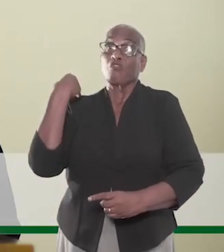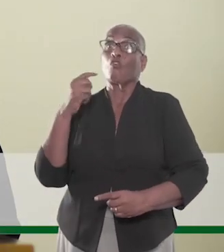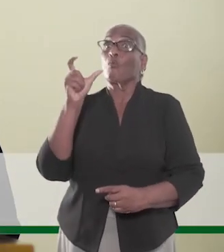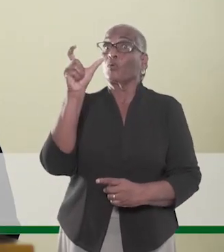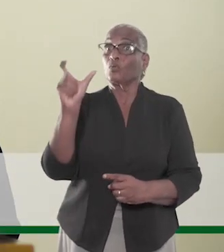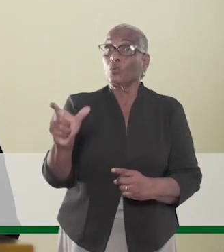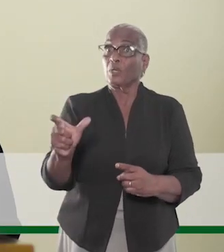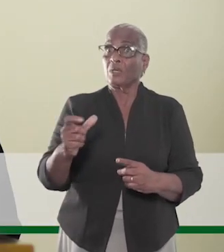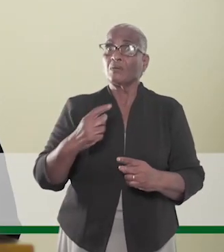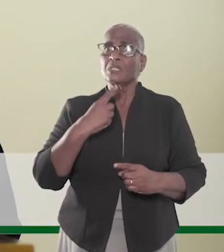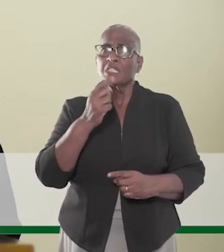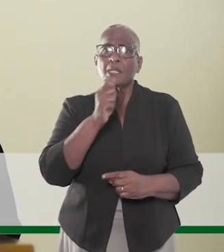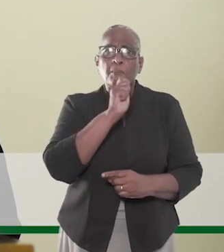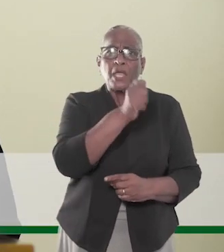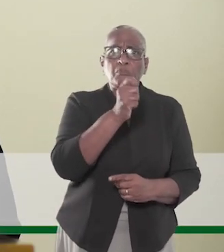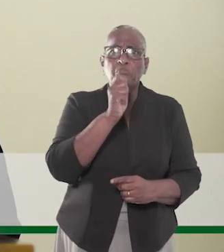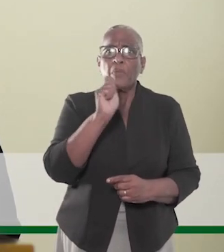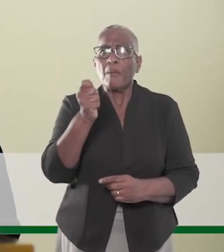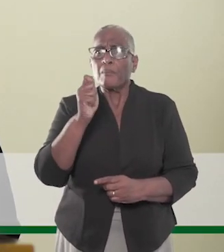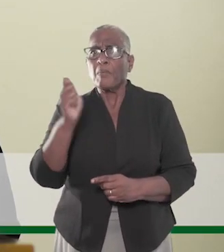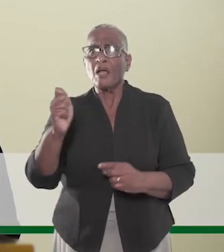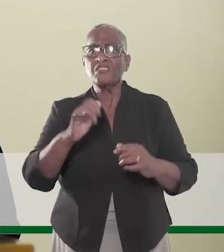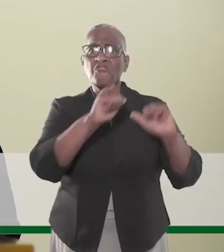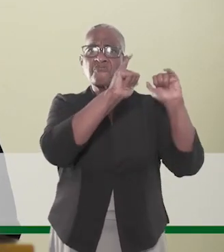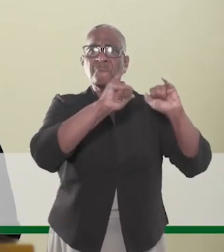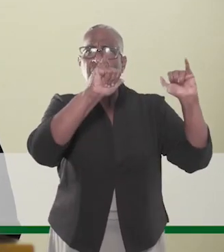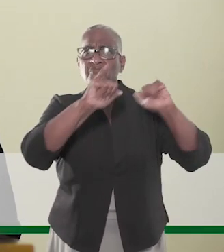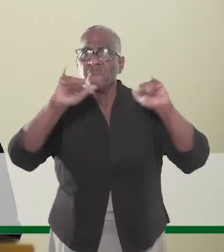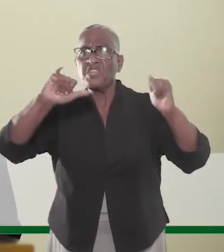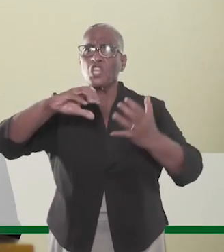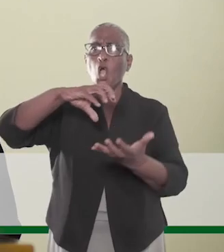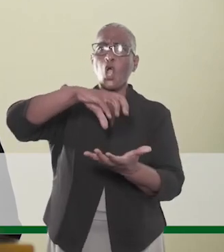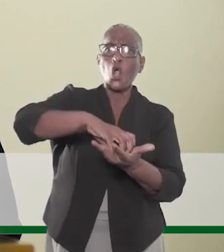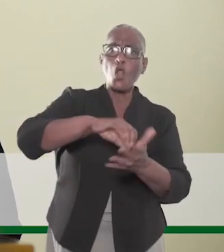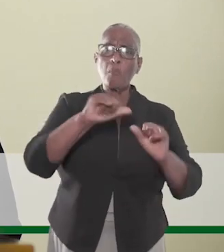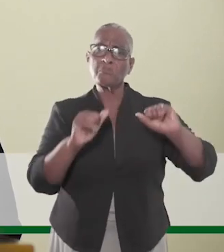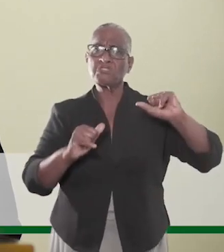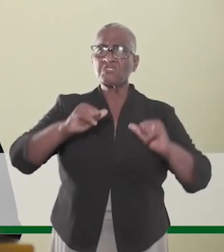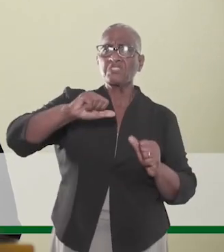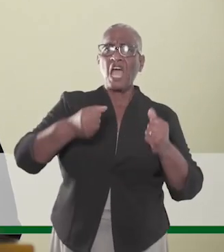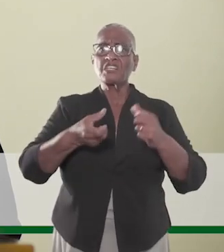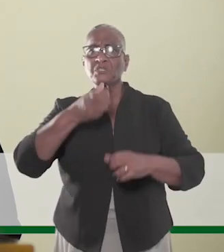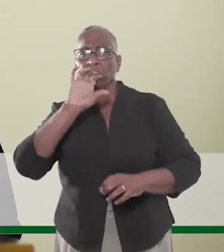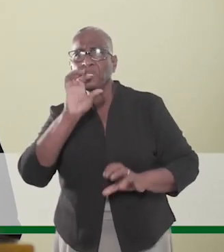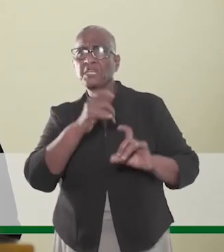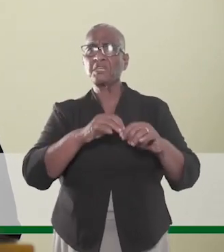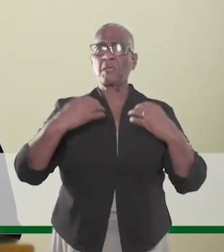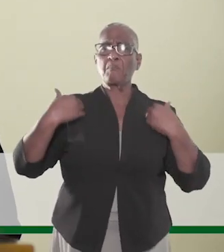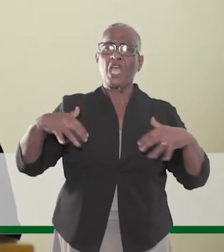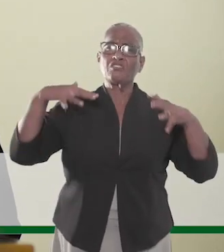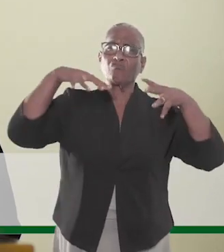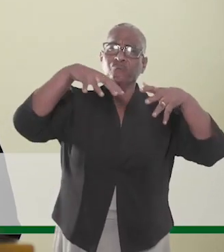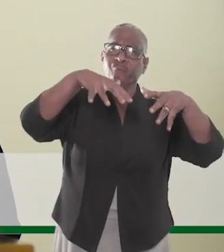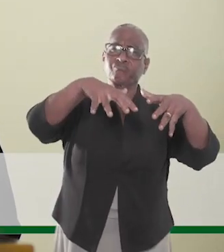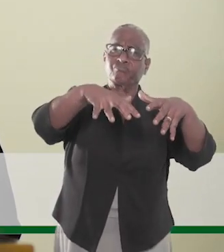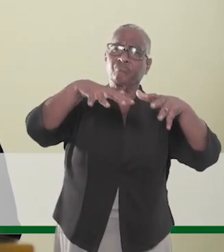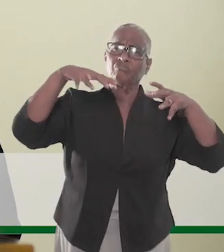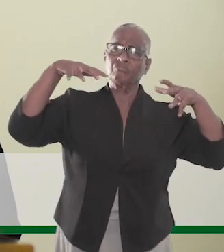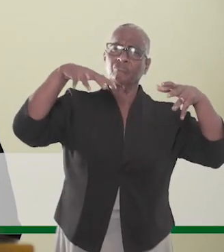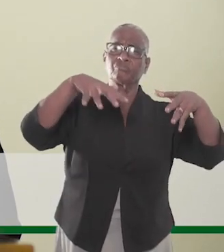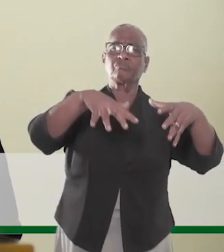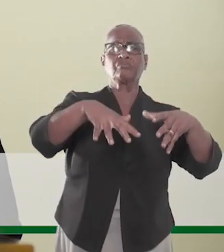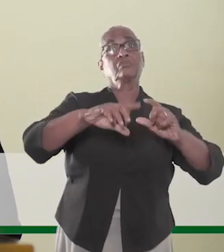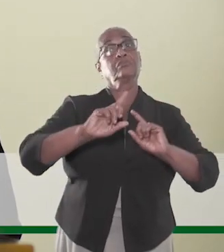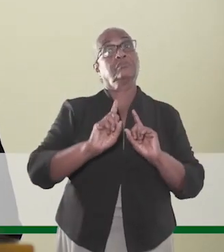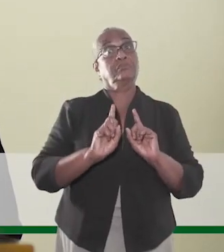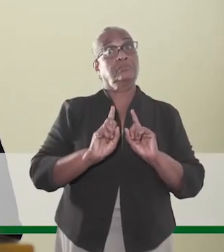afgelopen twee weken een toename van meldingen over feesten, clubs die open zijn en waar er massas mensen op afkomen.